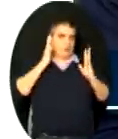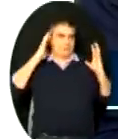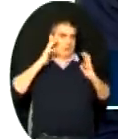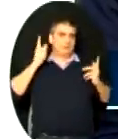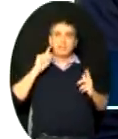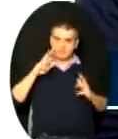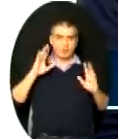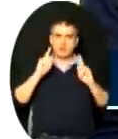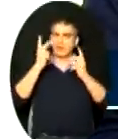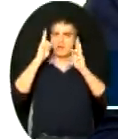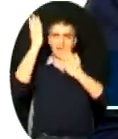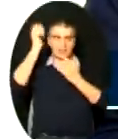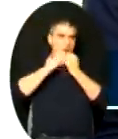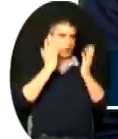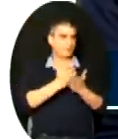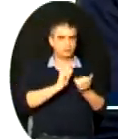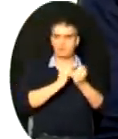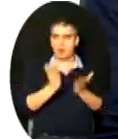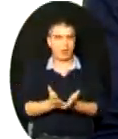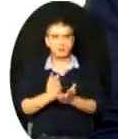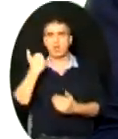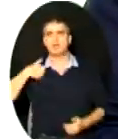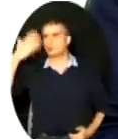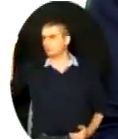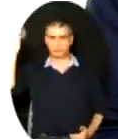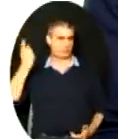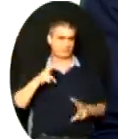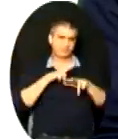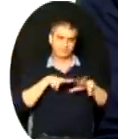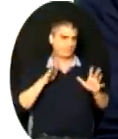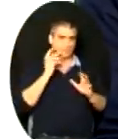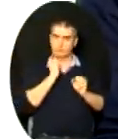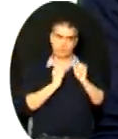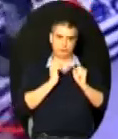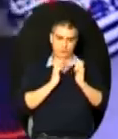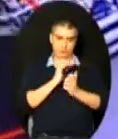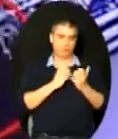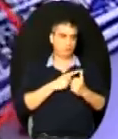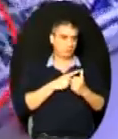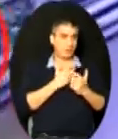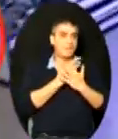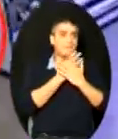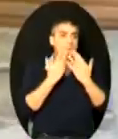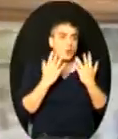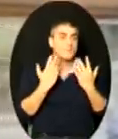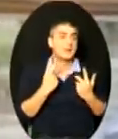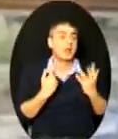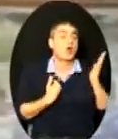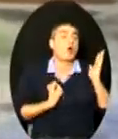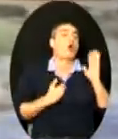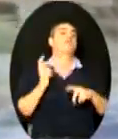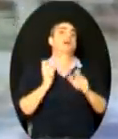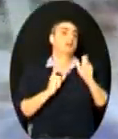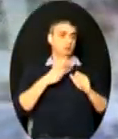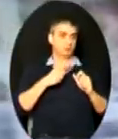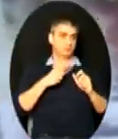תלחיץ גם אם היא תקרה בחדרה ובבאר שבע, באילת ובקריית שמונה. זו סיטואציה קשה ומורכבת. ברור שכאשר מרבית